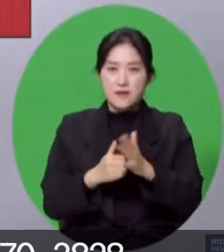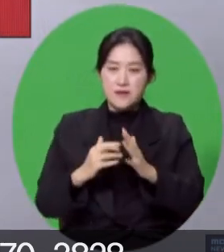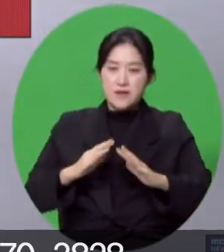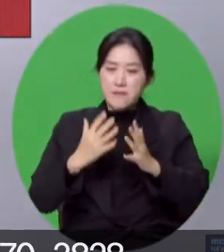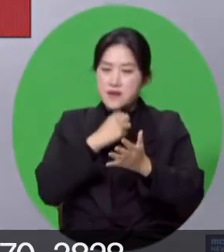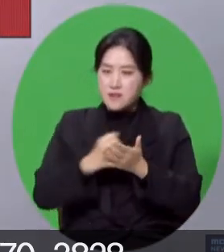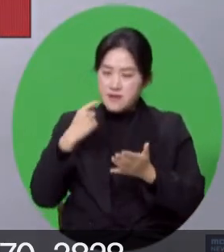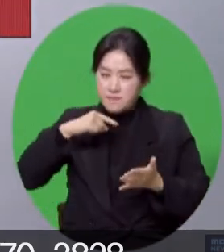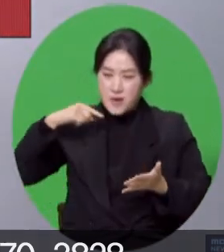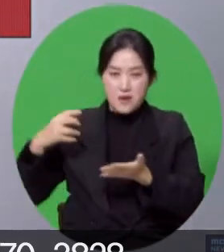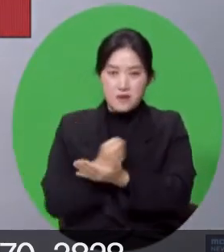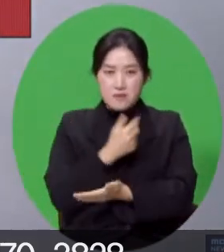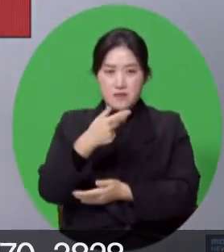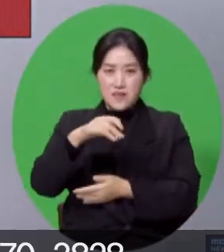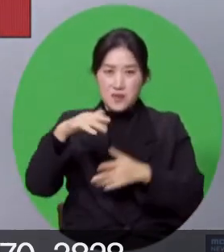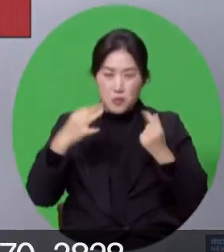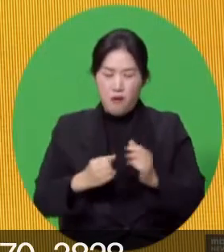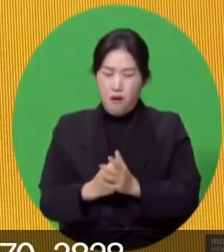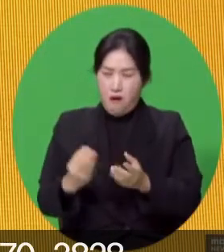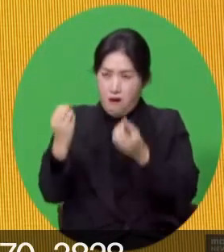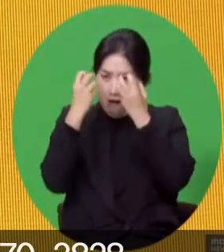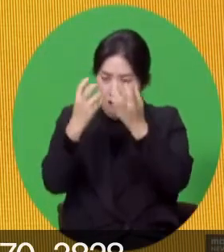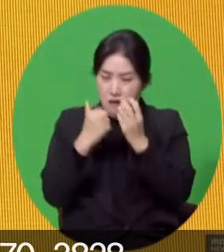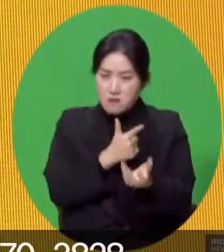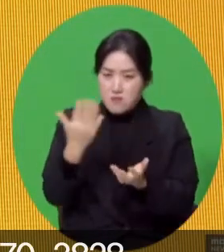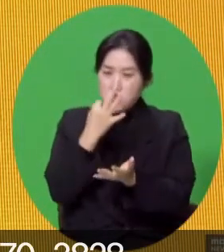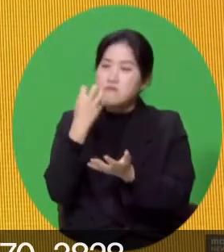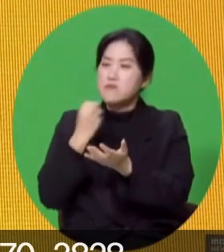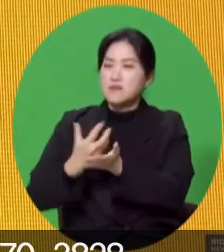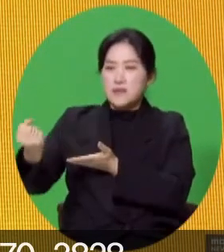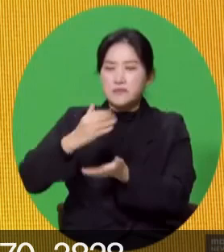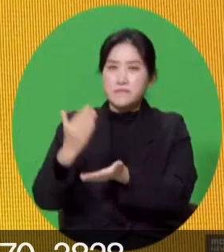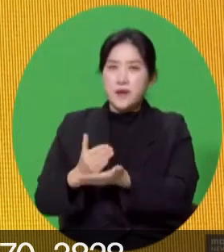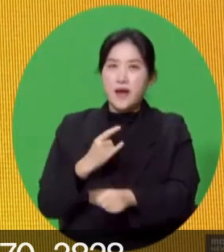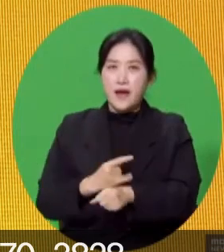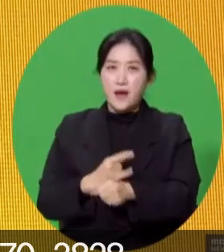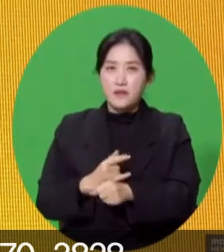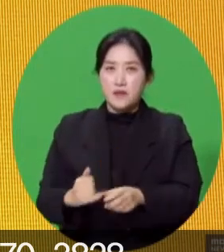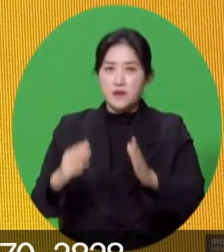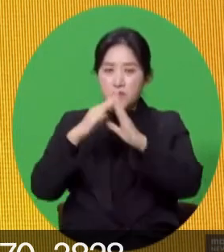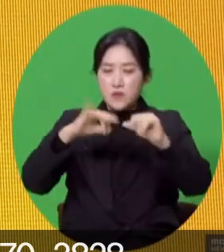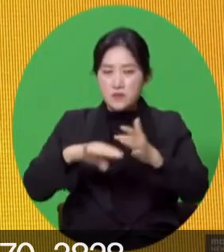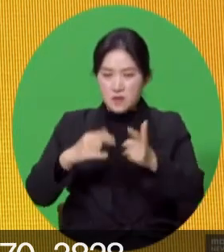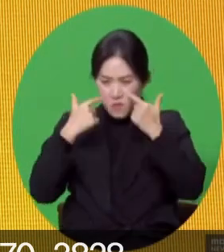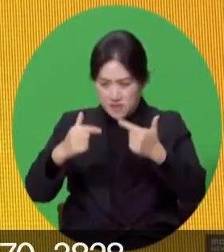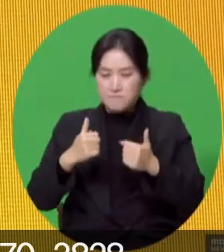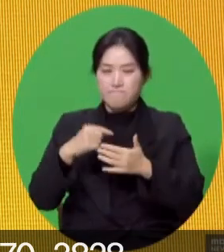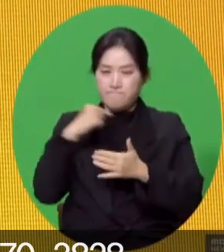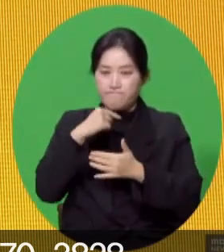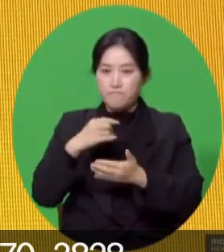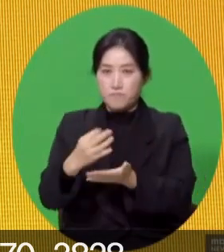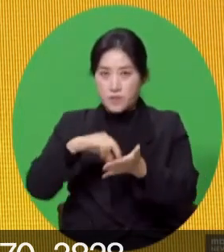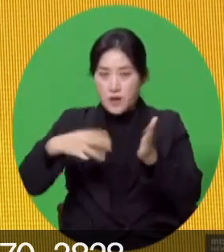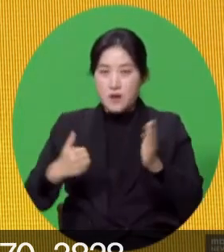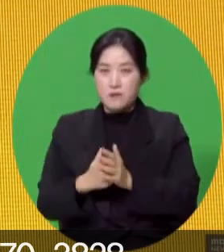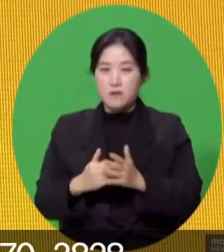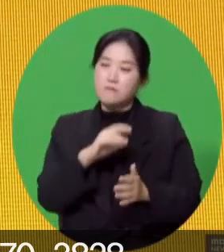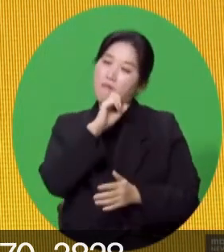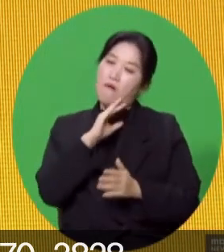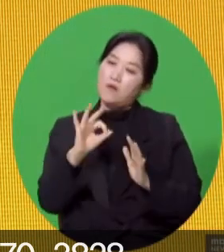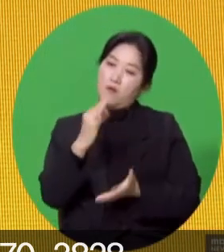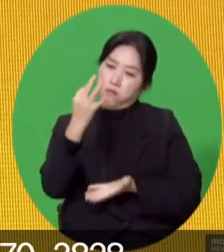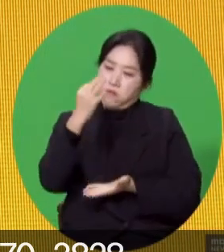다시는 대장동 같은 그런 천문학적인 민간특혜 발생하지 않도록 할 겁니다. 부동산 세금 똑바로 걷고 불로소득